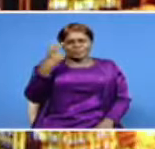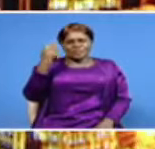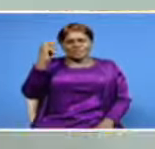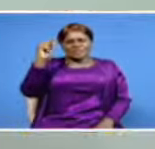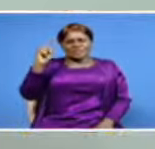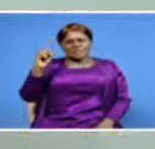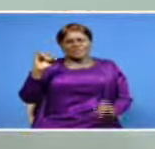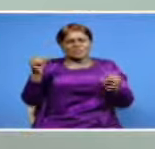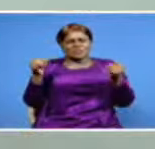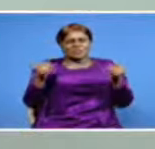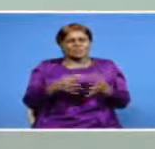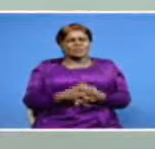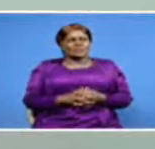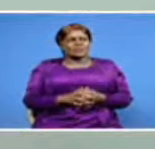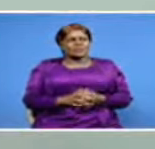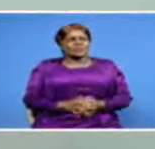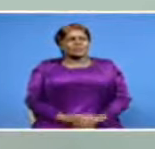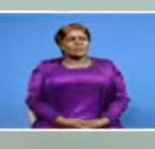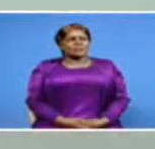News.